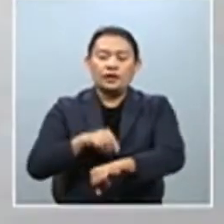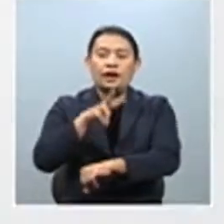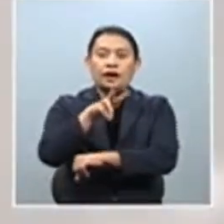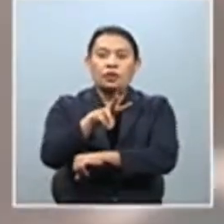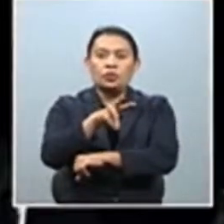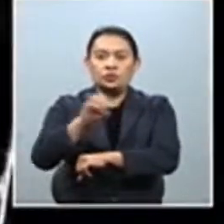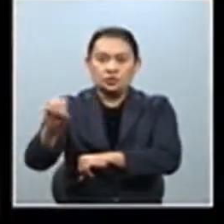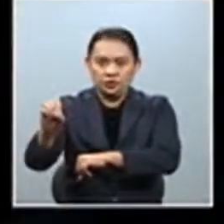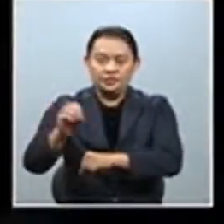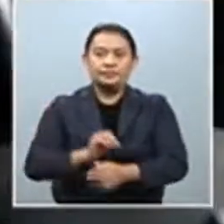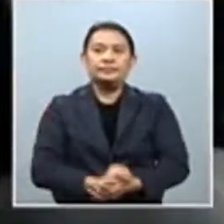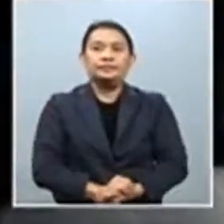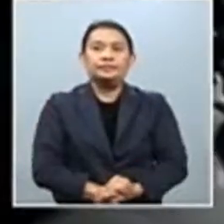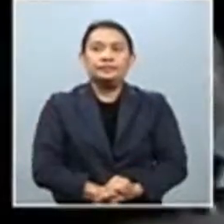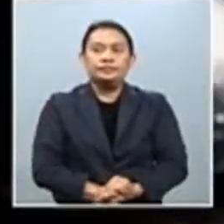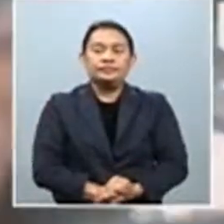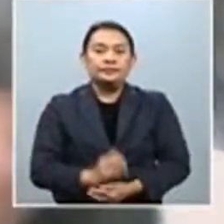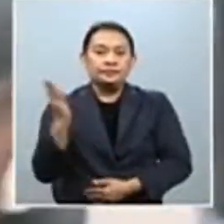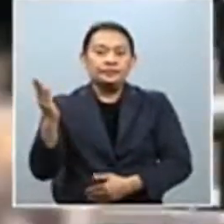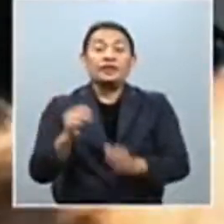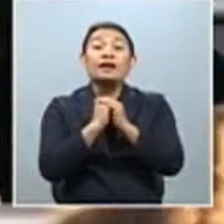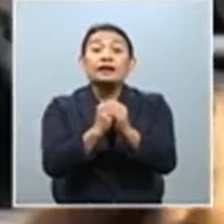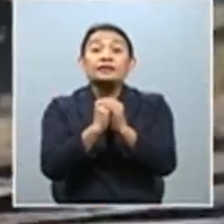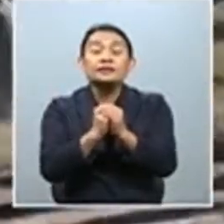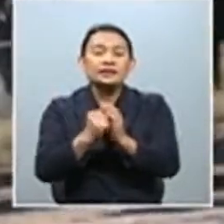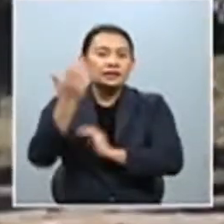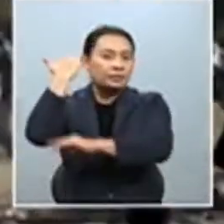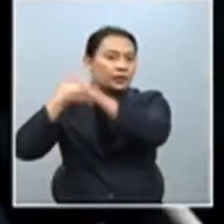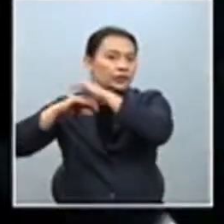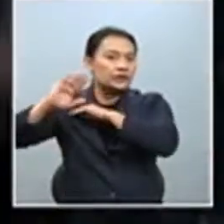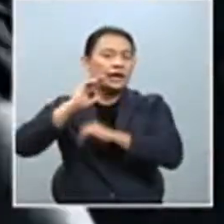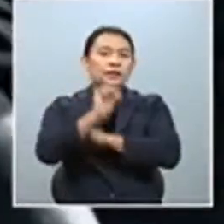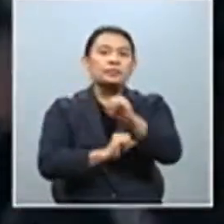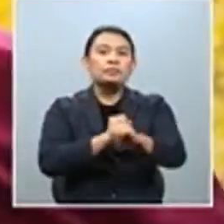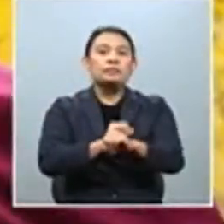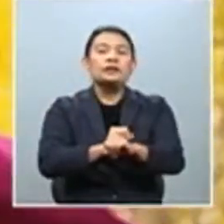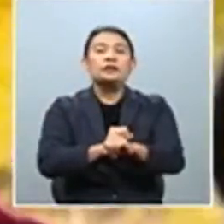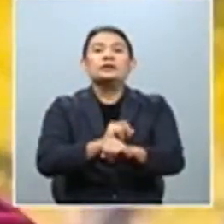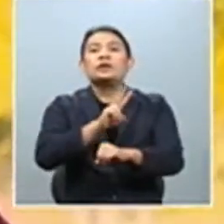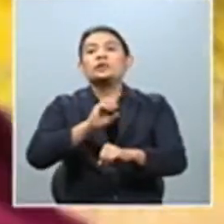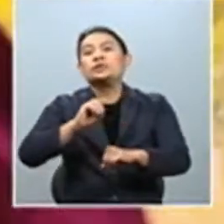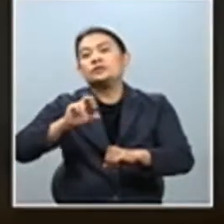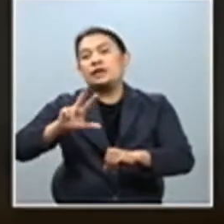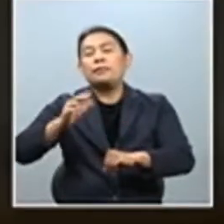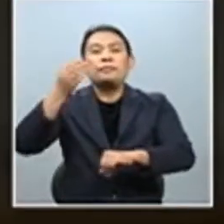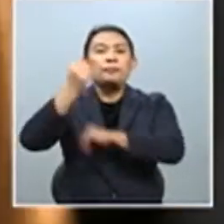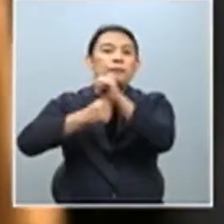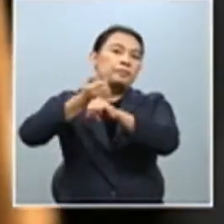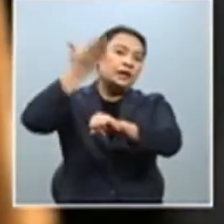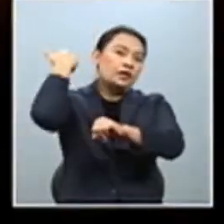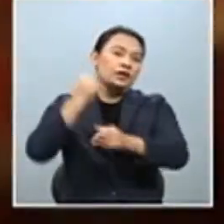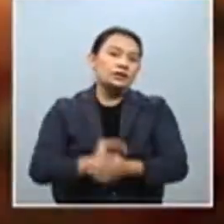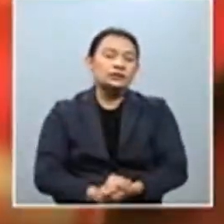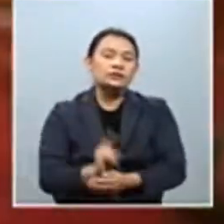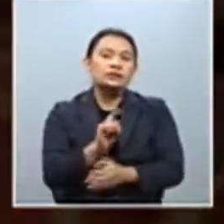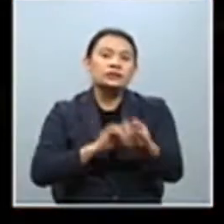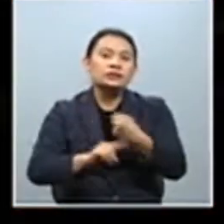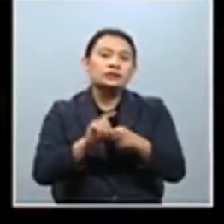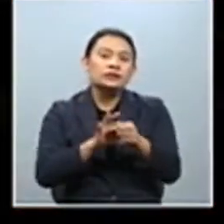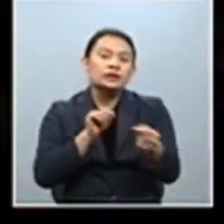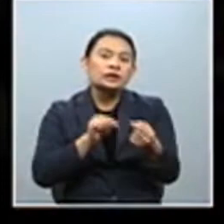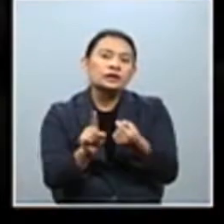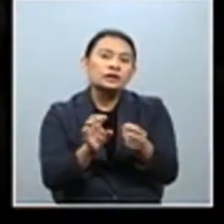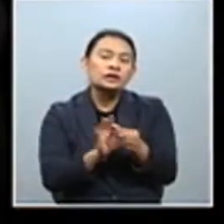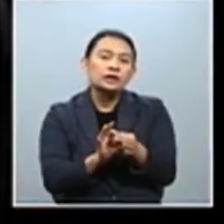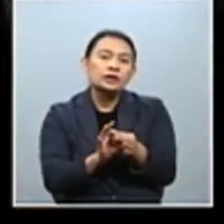นตามมาด้วยซีรีส์จีนอิงประวัติศาสตร์เมื่อ 2,300 ปีก่อนเรื่องหมี่เยื่อจอมนางเหนือมังกรเรื่องราวของฮ่องไ